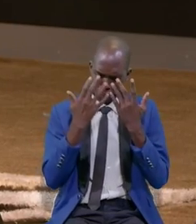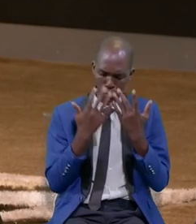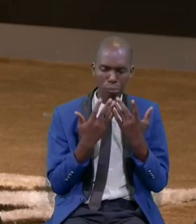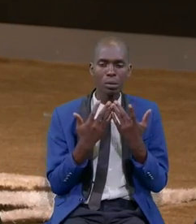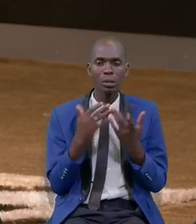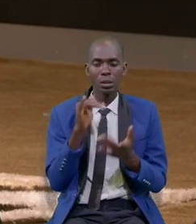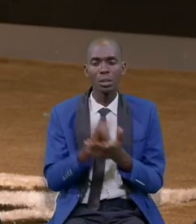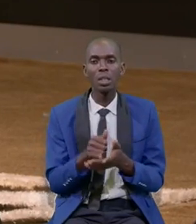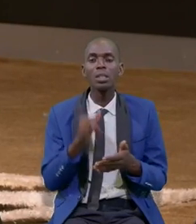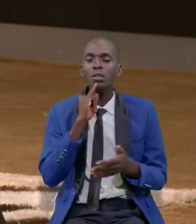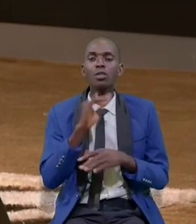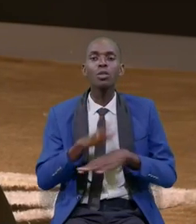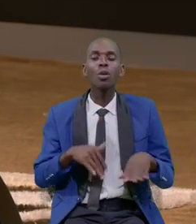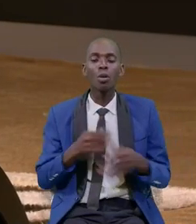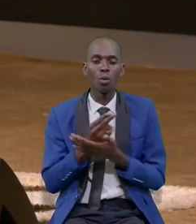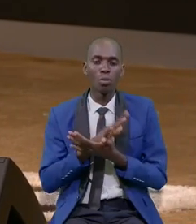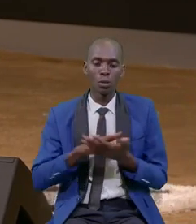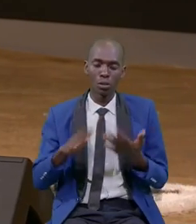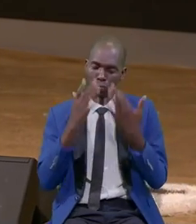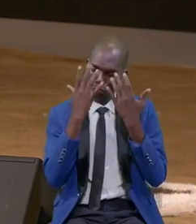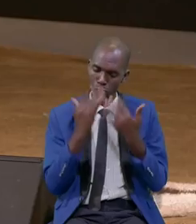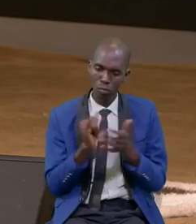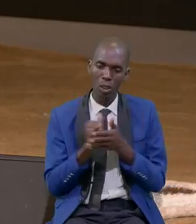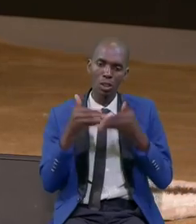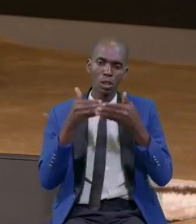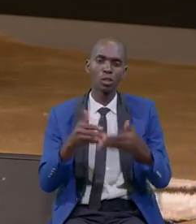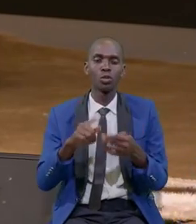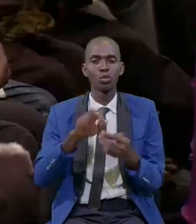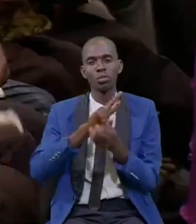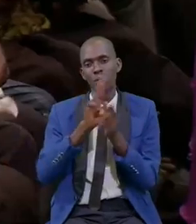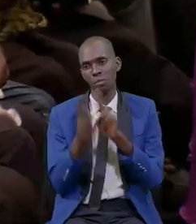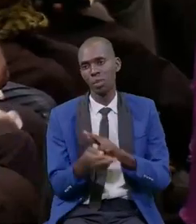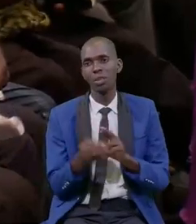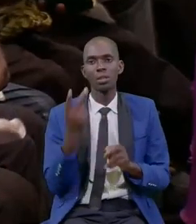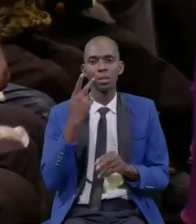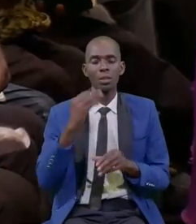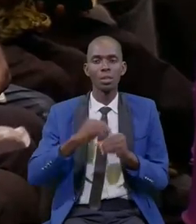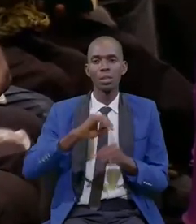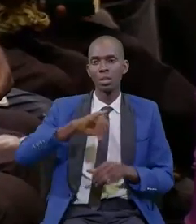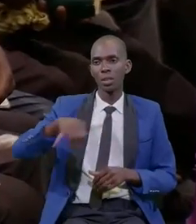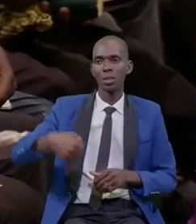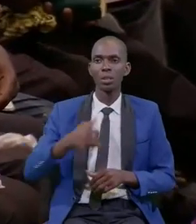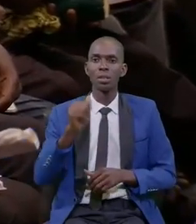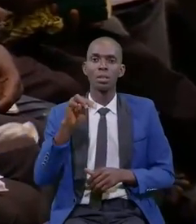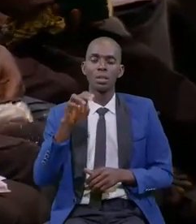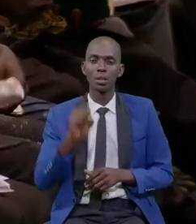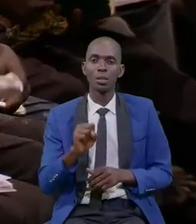salut du Seigneur. Jacques, chapitre 1,